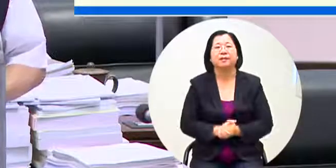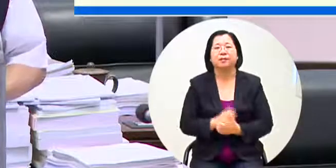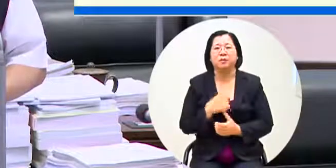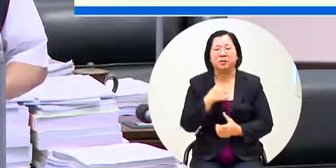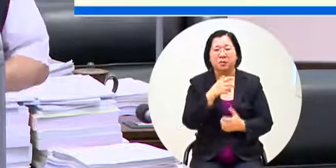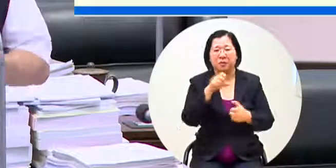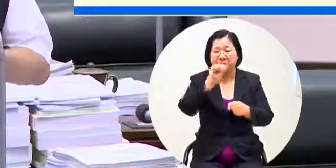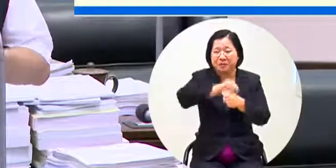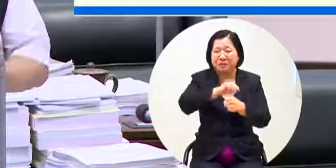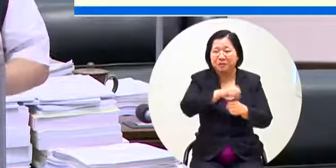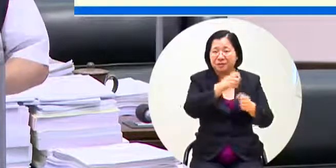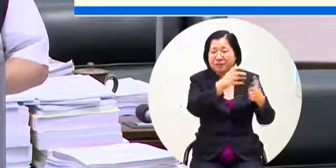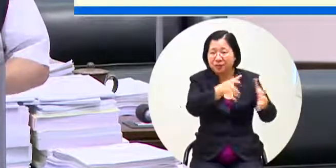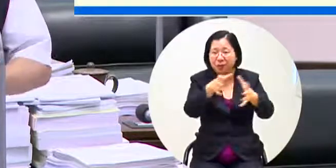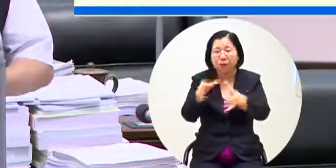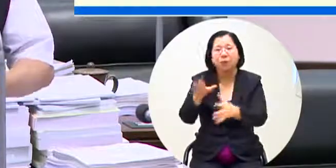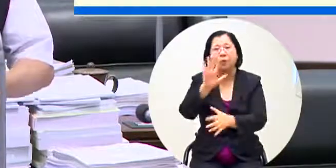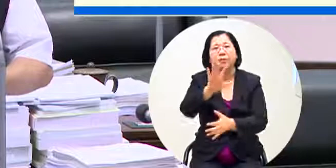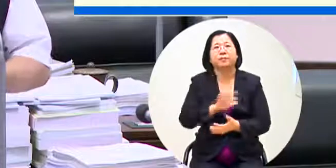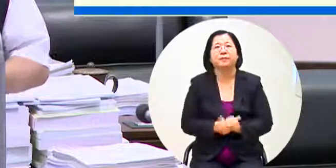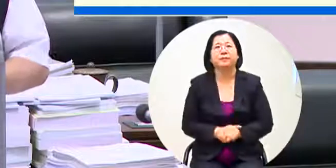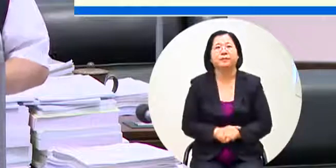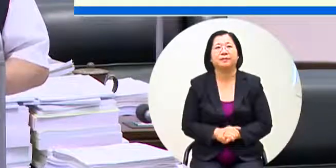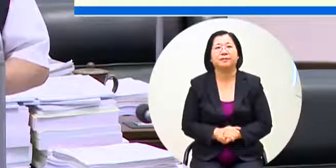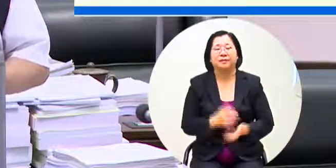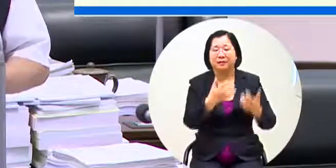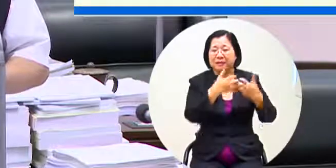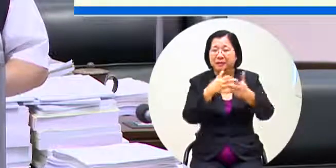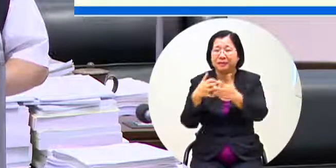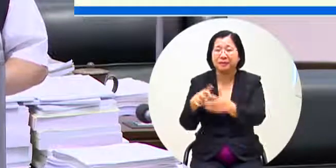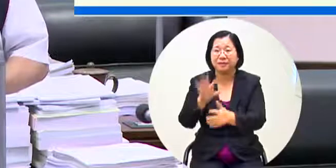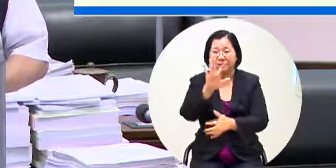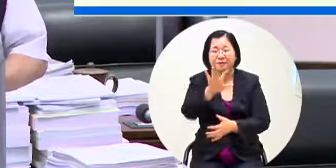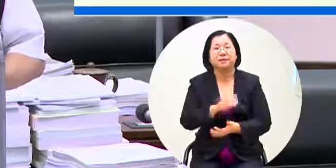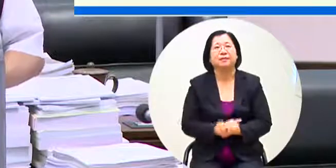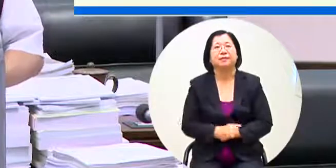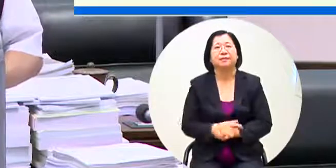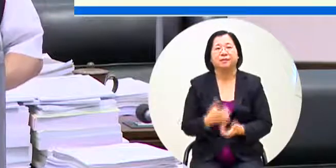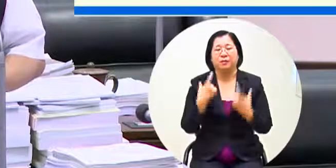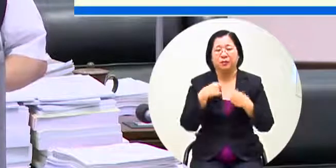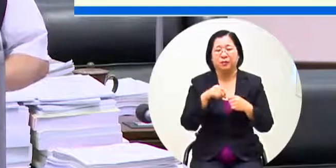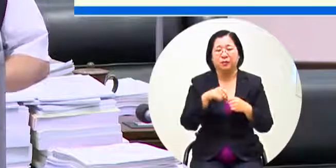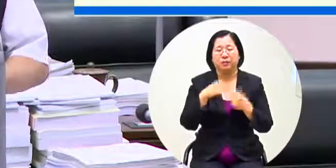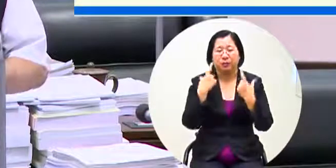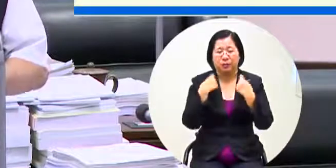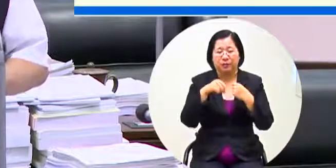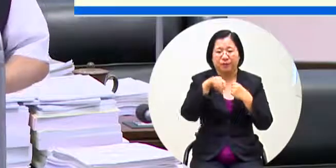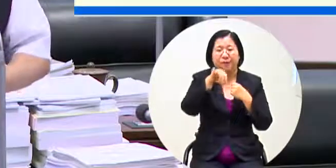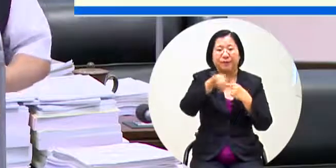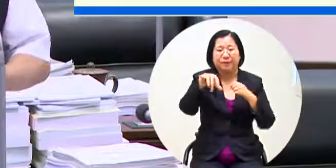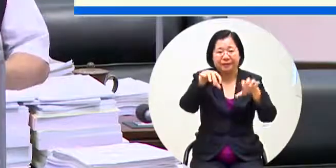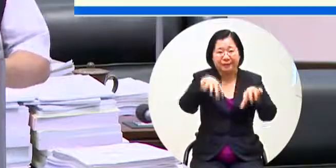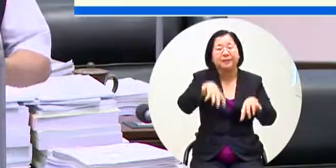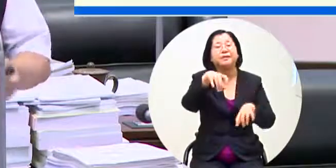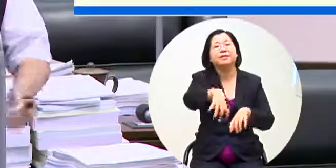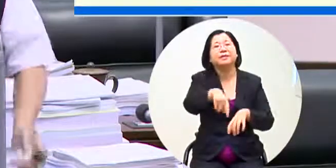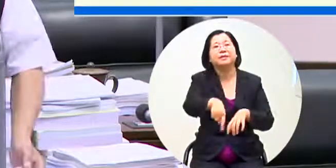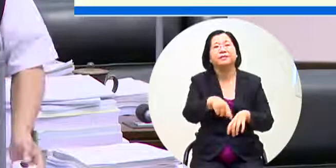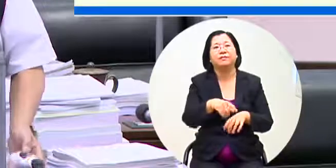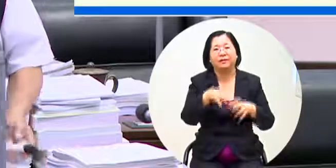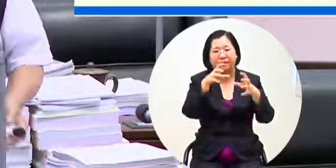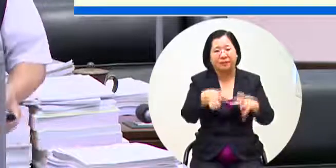林门厂啊原地吼，得、哦、来扩厂啊来更新设备吼、哦。所以即个案一定有啦吼、哦。啊，希